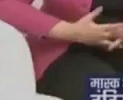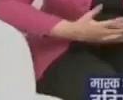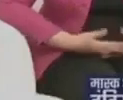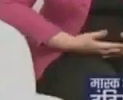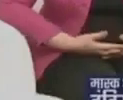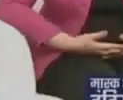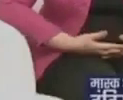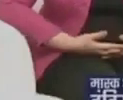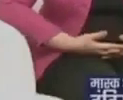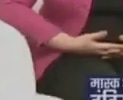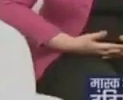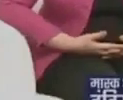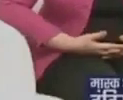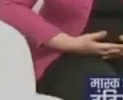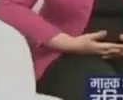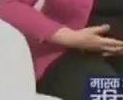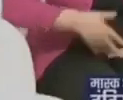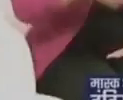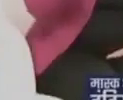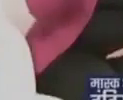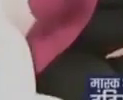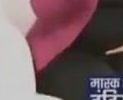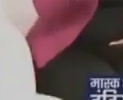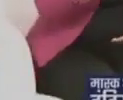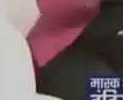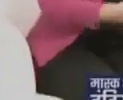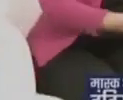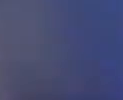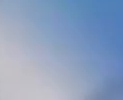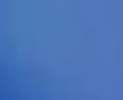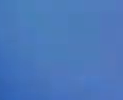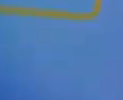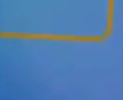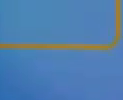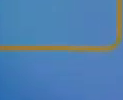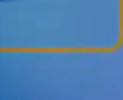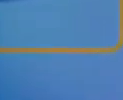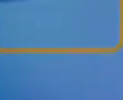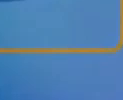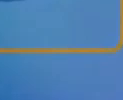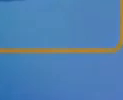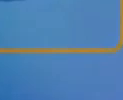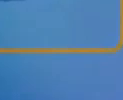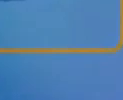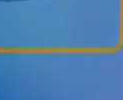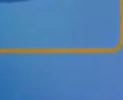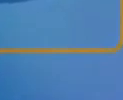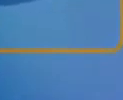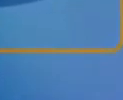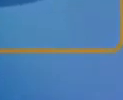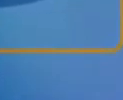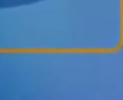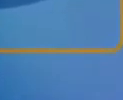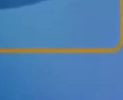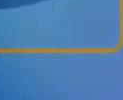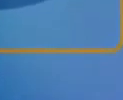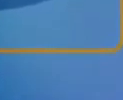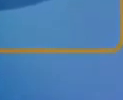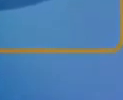भी, और इसीलिए जब भी अपने घर से बाहर निकलें अपने मुंह और नाक को ढक के रखें। मास्क अप इंडिया।